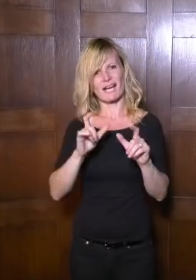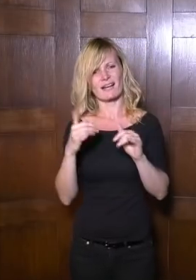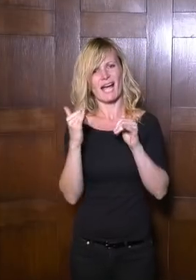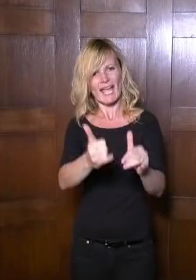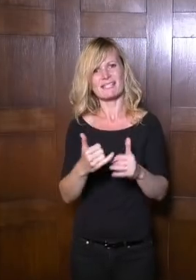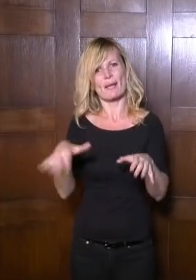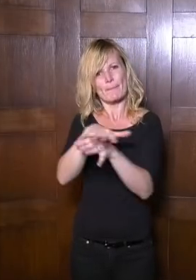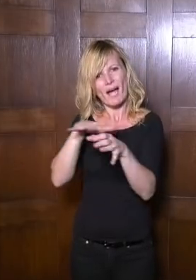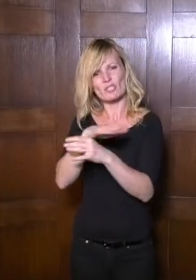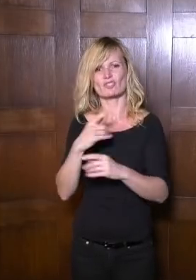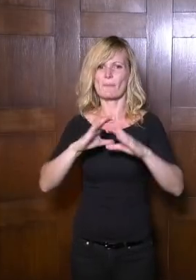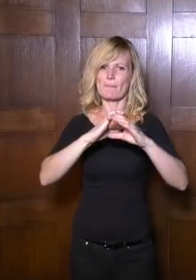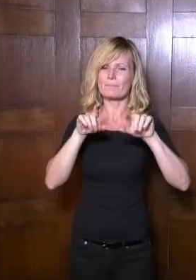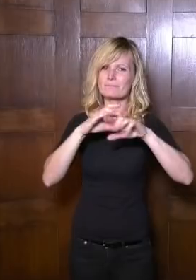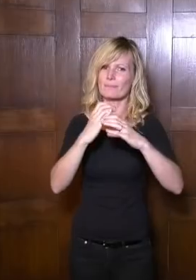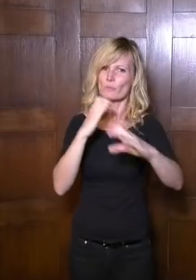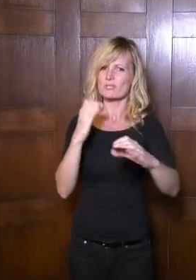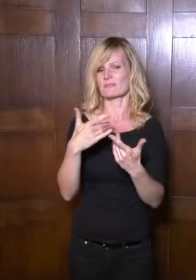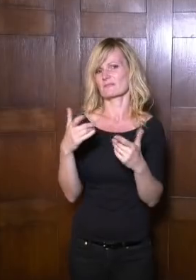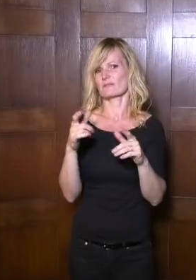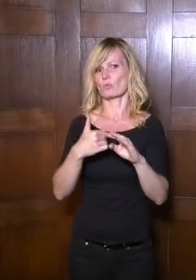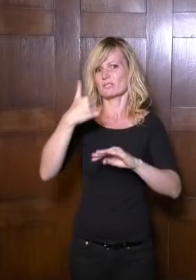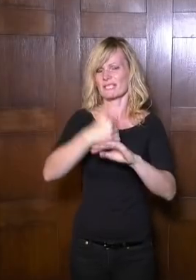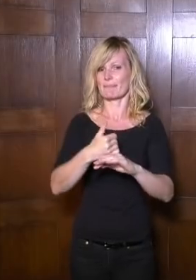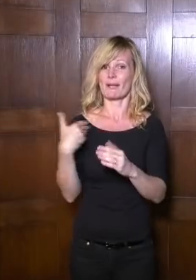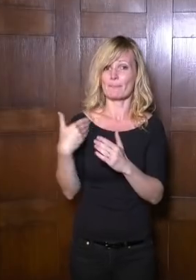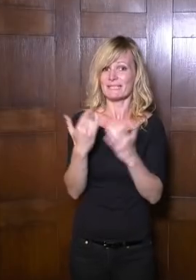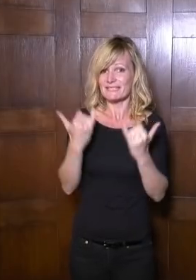zum heutigen Zeitpunkt nicht zu wissen, was dürfen wir,